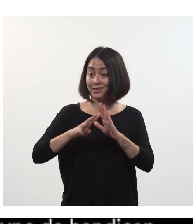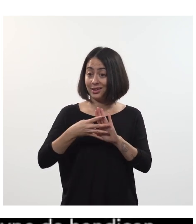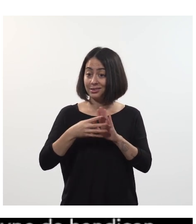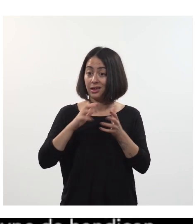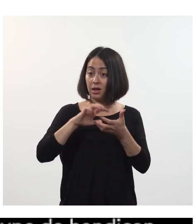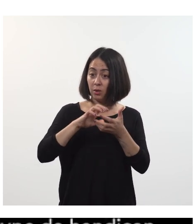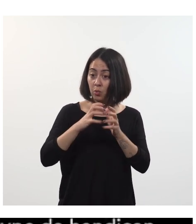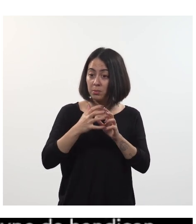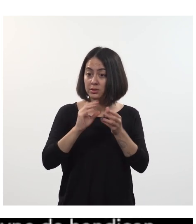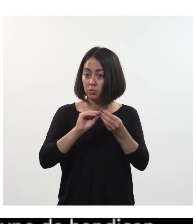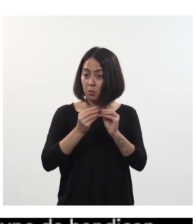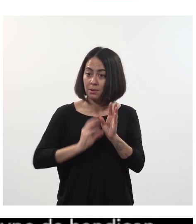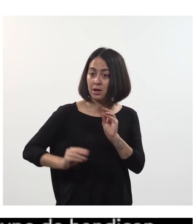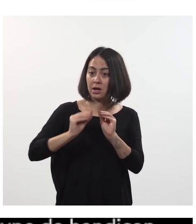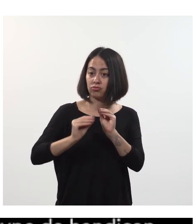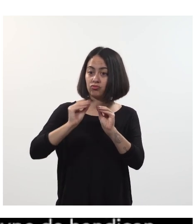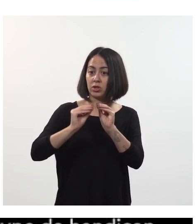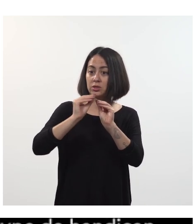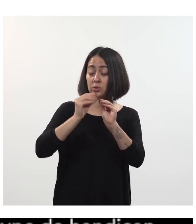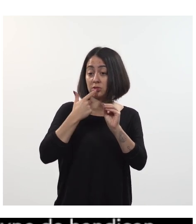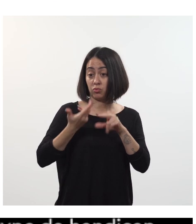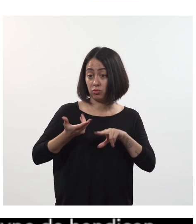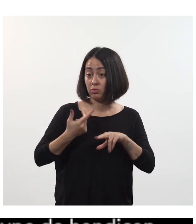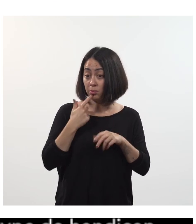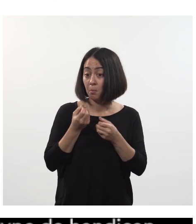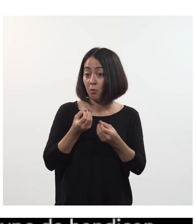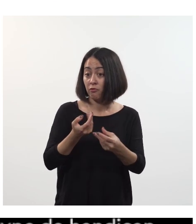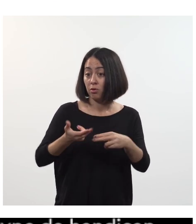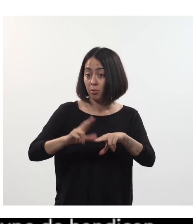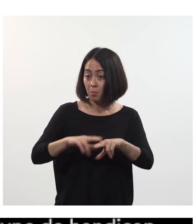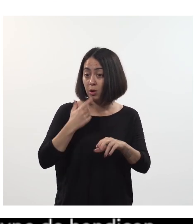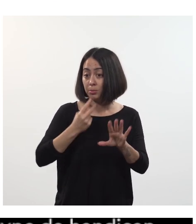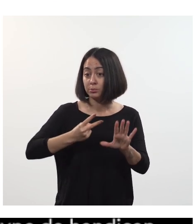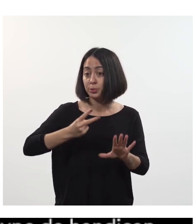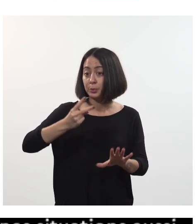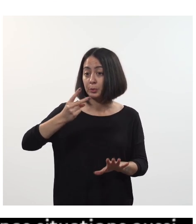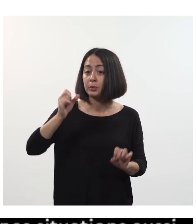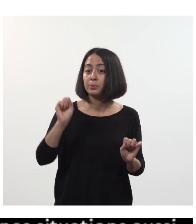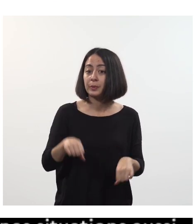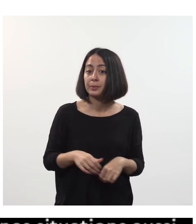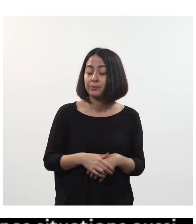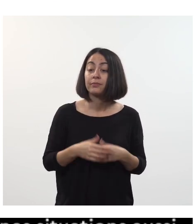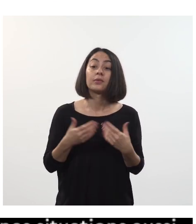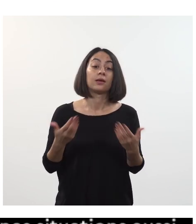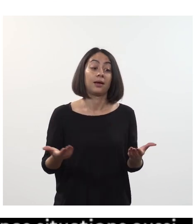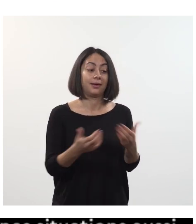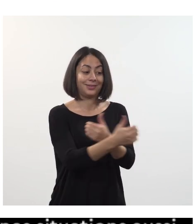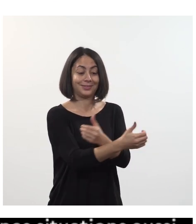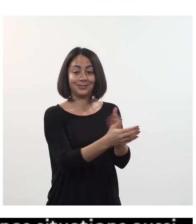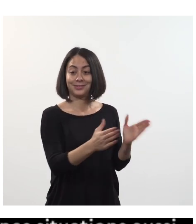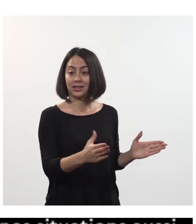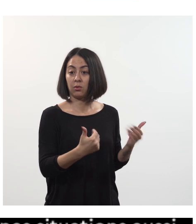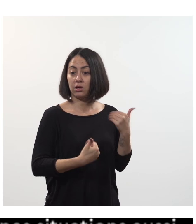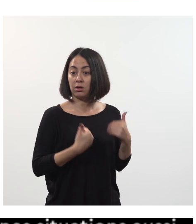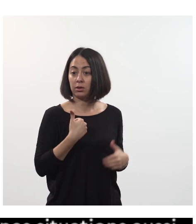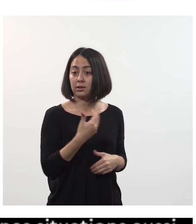complications et du risque de décéder. Et finalement, dans le handicap, hein, il va y avoir des facteurs